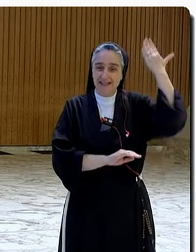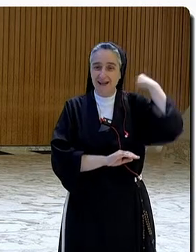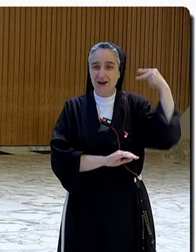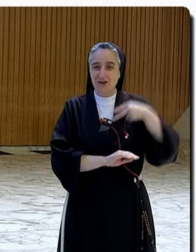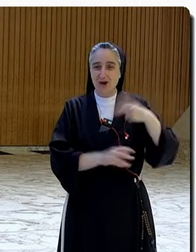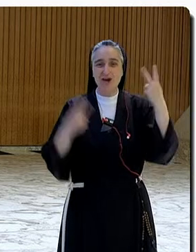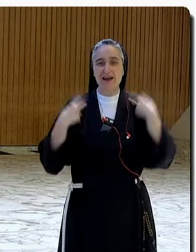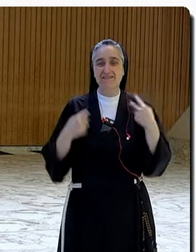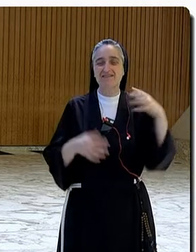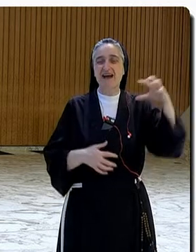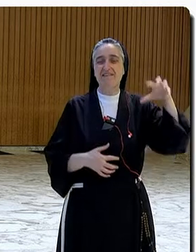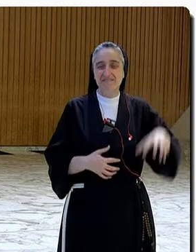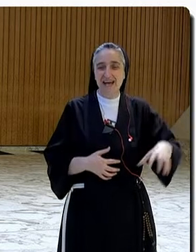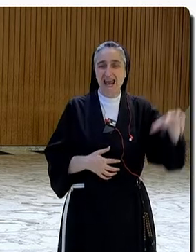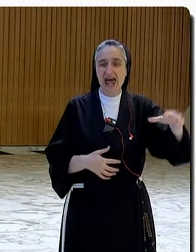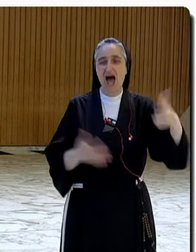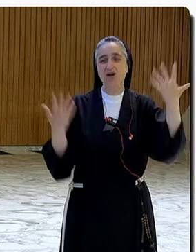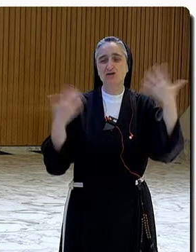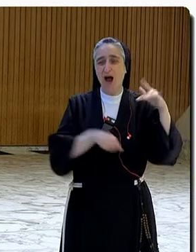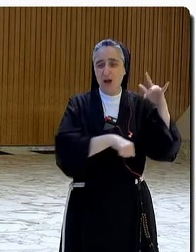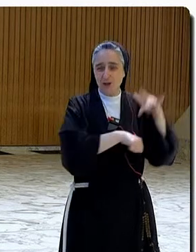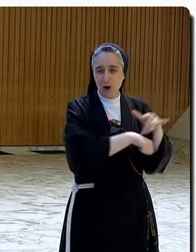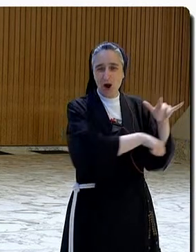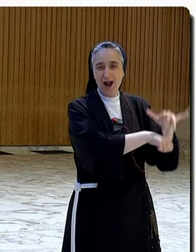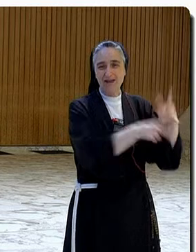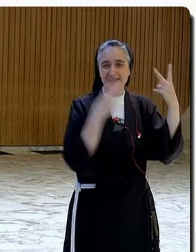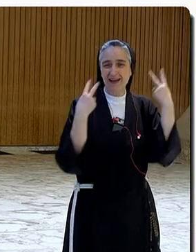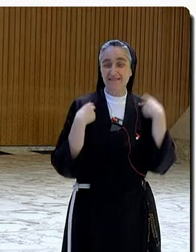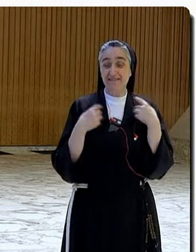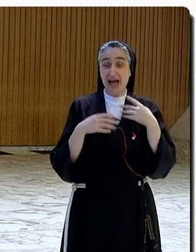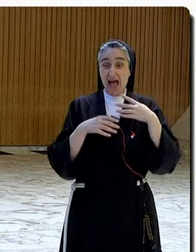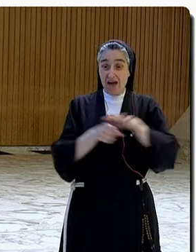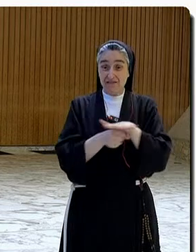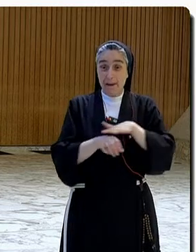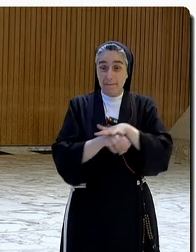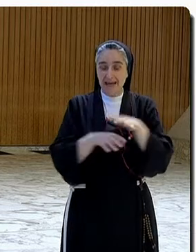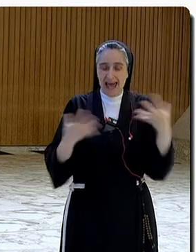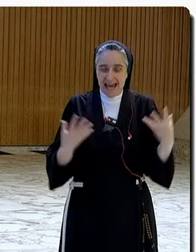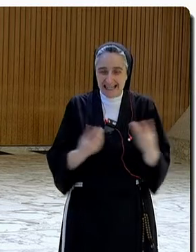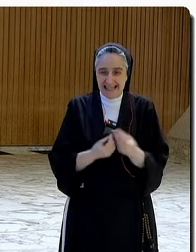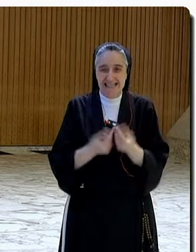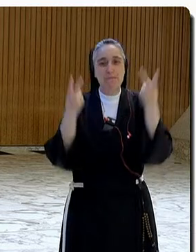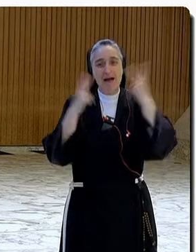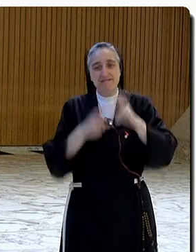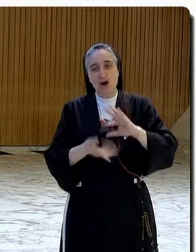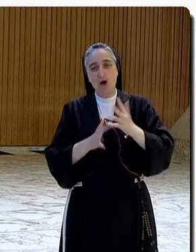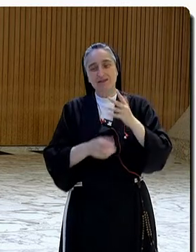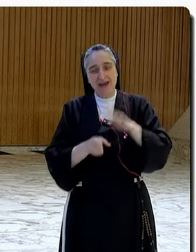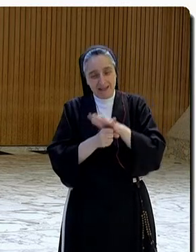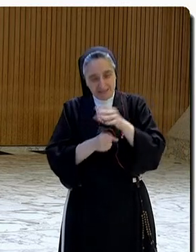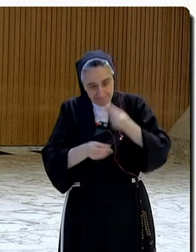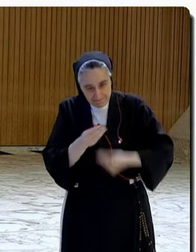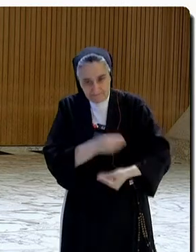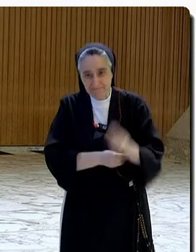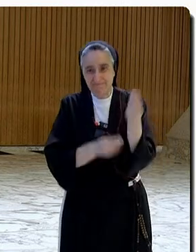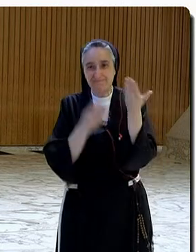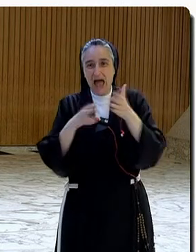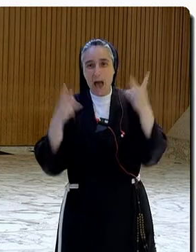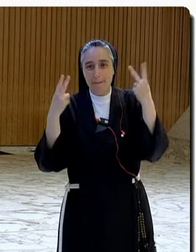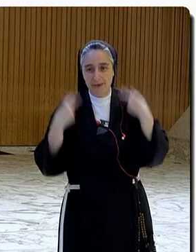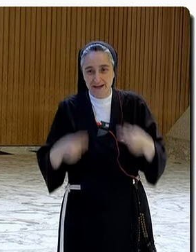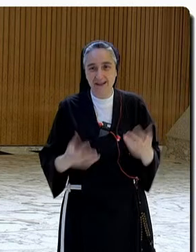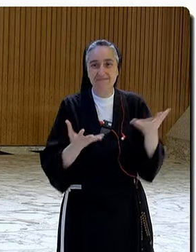i nostri nonni nei loro villaggi. Solo insieme le famiglie sono realmente generative, aperte alla vita,